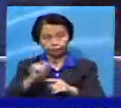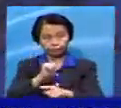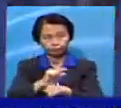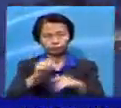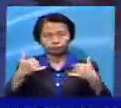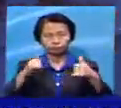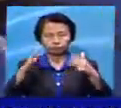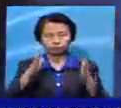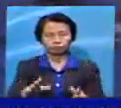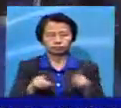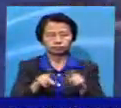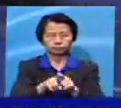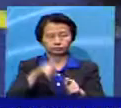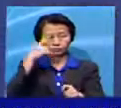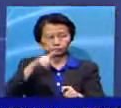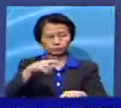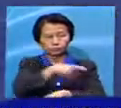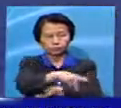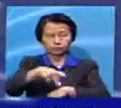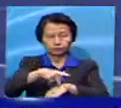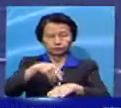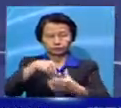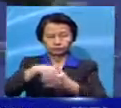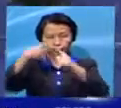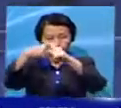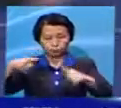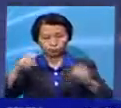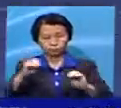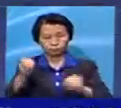sebahagian pemain yang sama bagi acara padang dan dalam dewan tidak mengganggu persiapan pasukan.